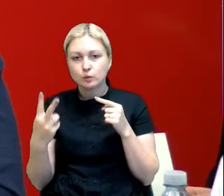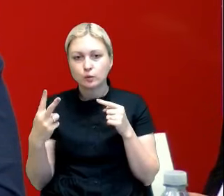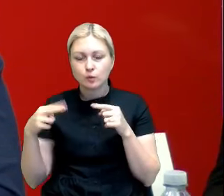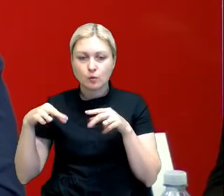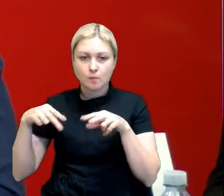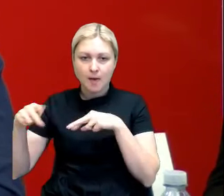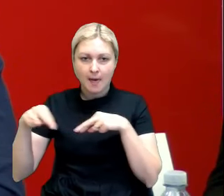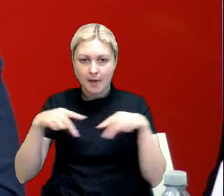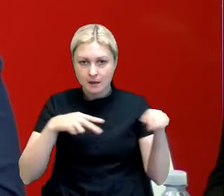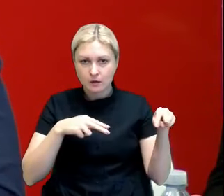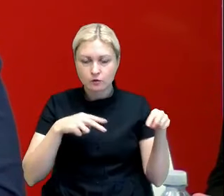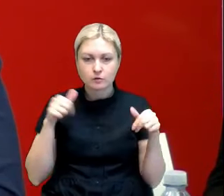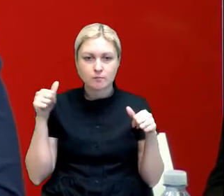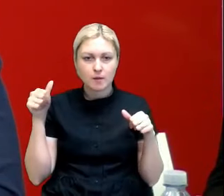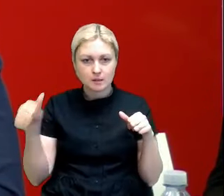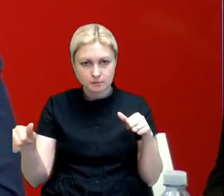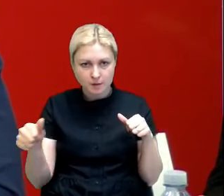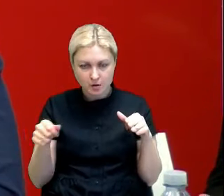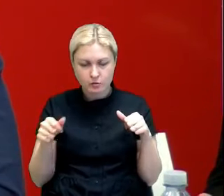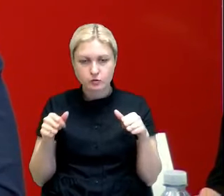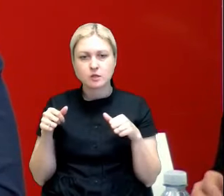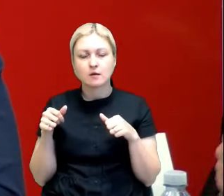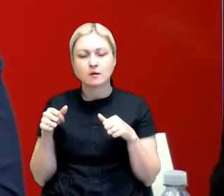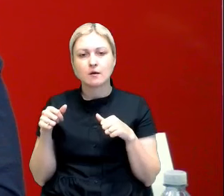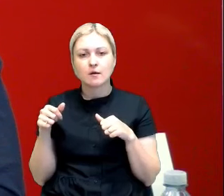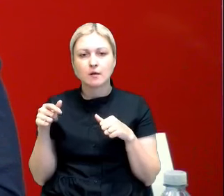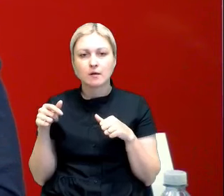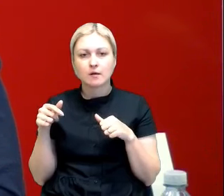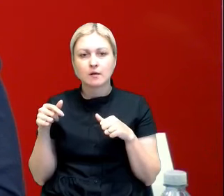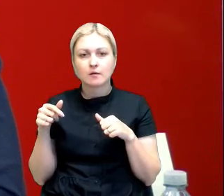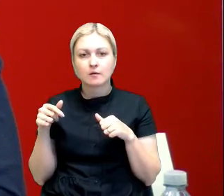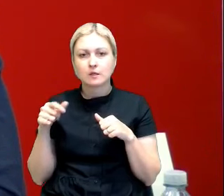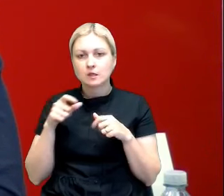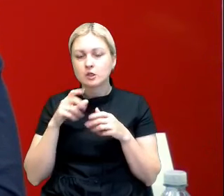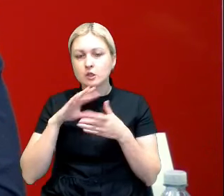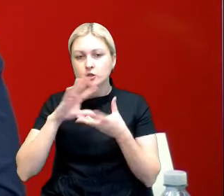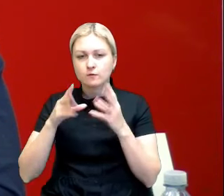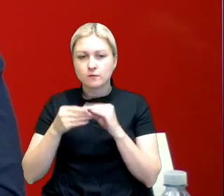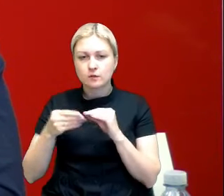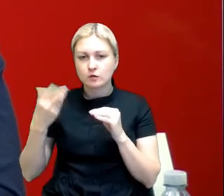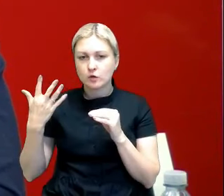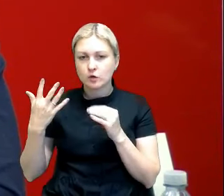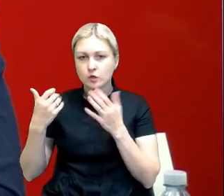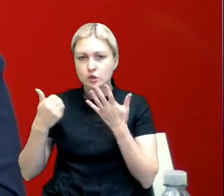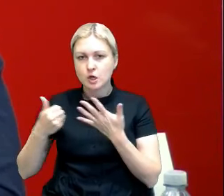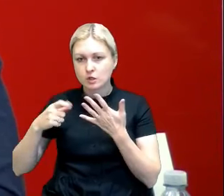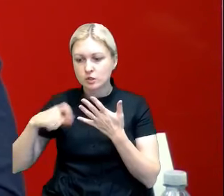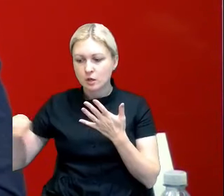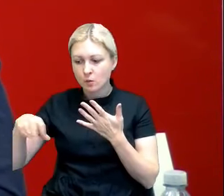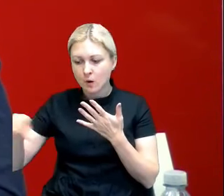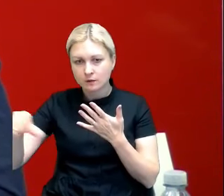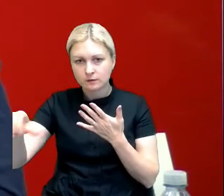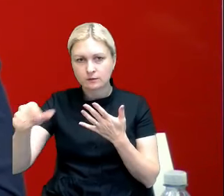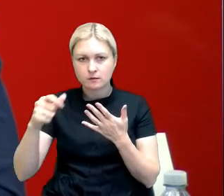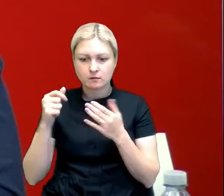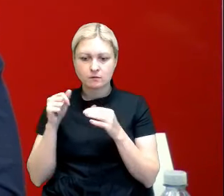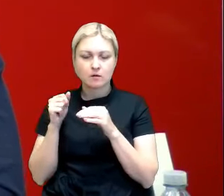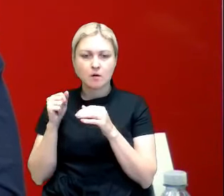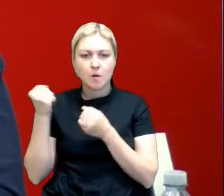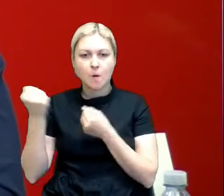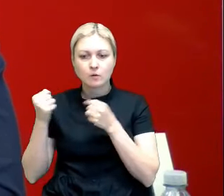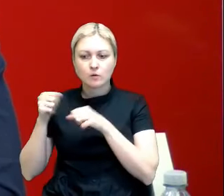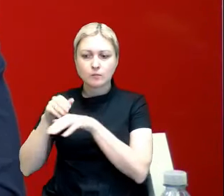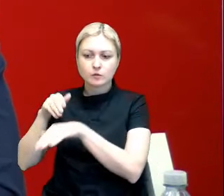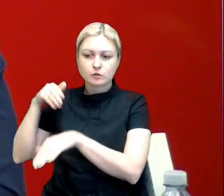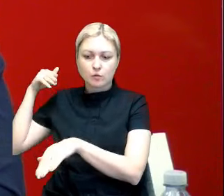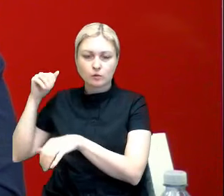žmogus paspaudžia mygtuką einant per daugiau nei šešias juostas yra stabdomas visas automobilių srautas galime taikos